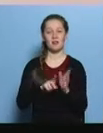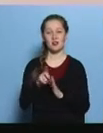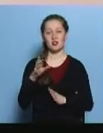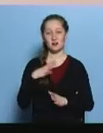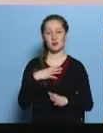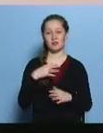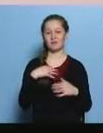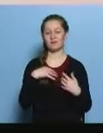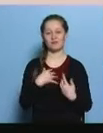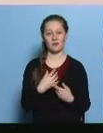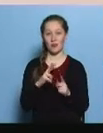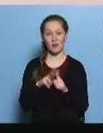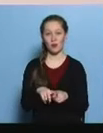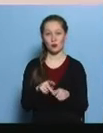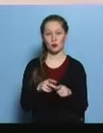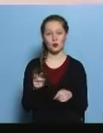очень нагружено,